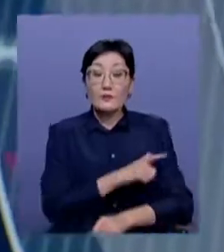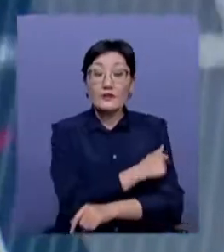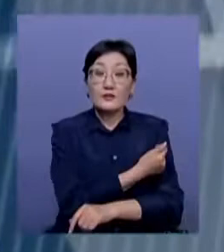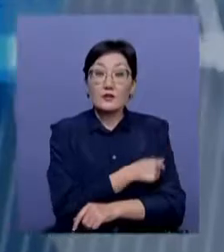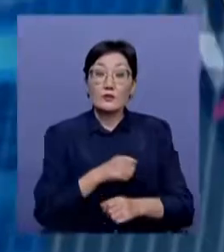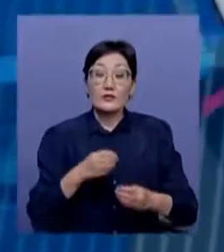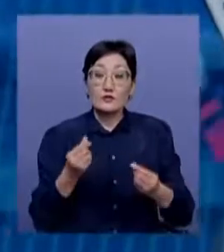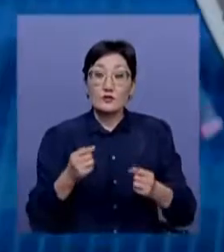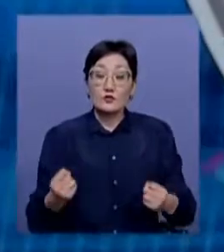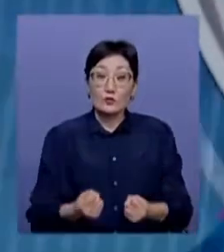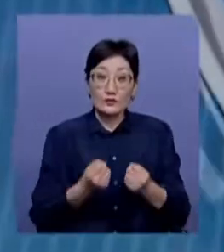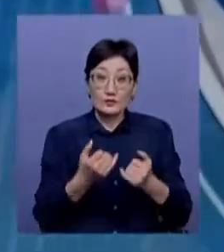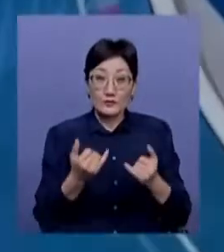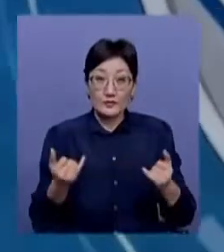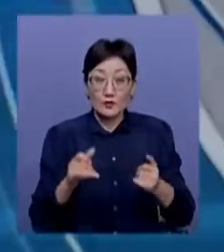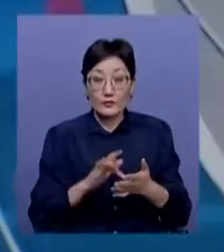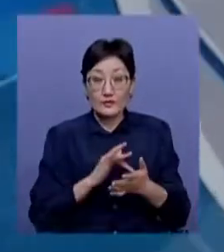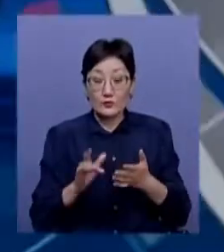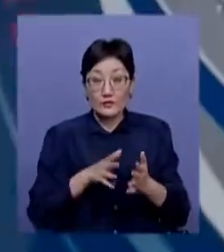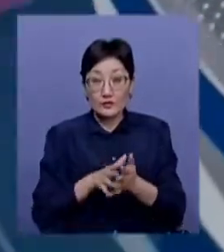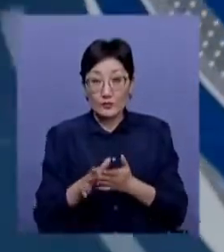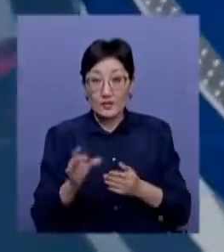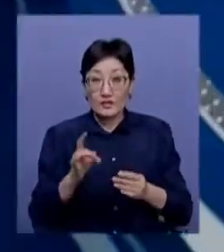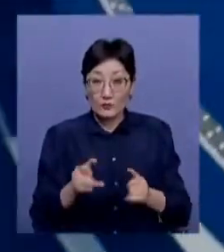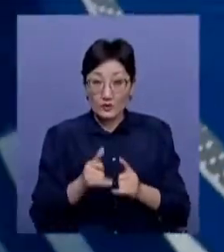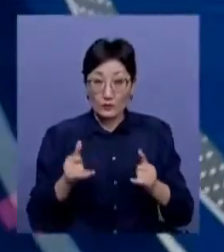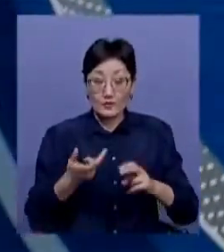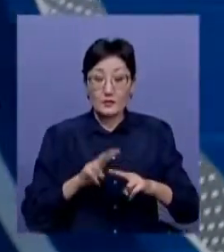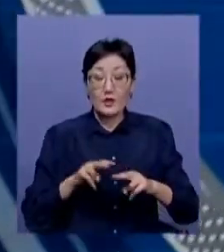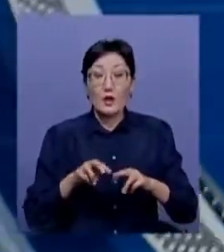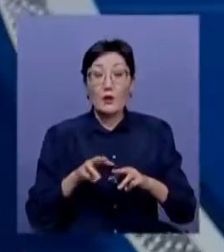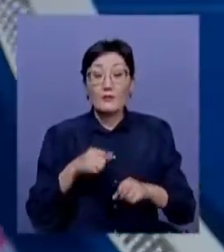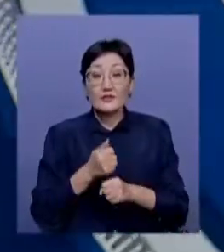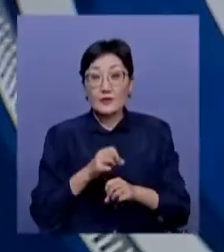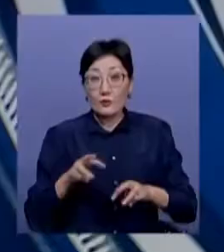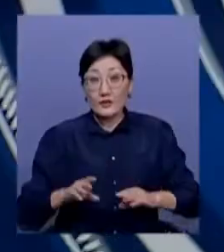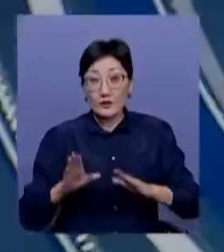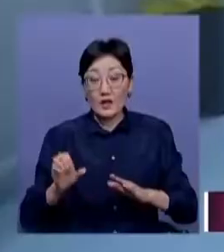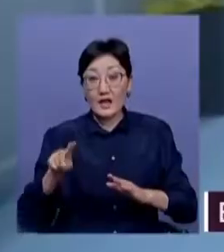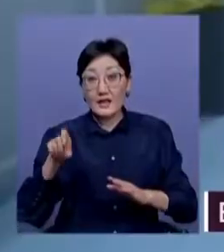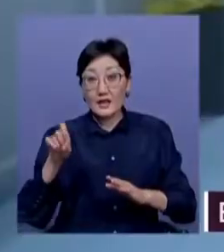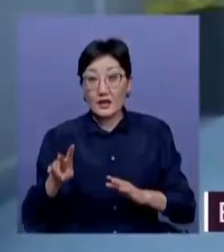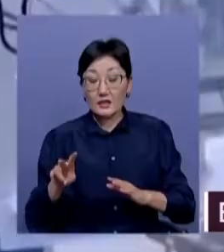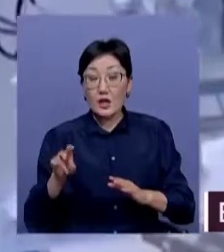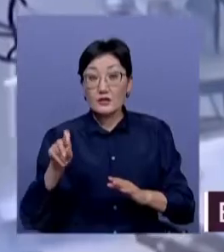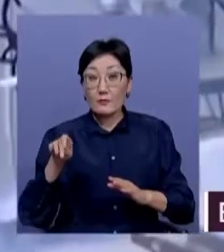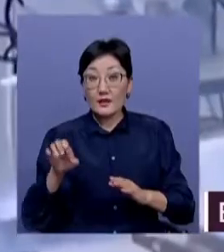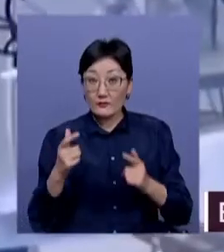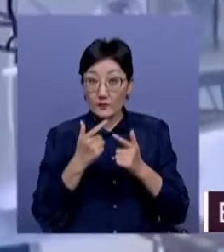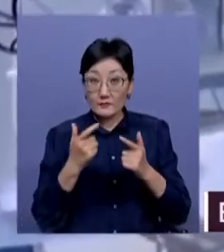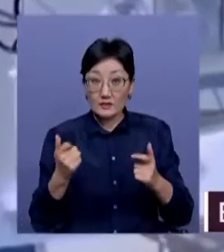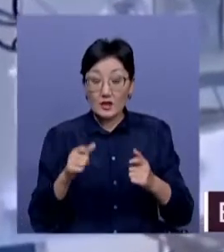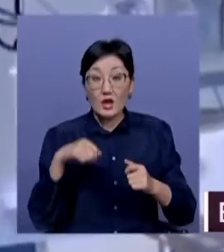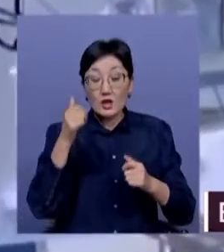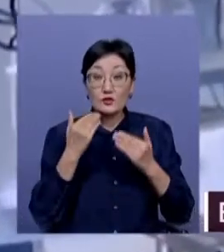Дәрігерлерге материалдық қолдау көрсету үшін бюджет шығысы ұлғайтылды. Ол туралы үкімет басшысының орынбасары Әлихан Смайылов мәлімдеді. Айтуынша,